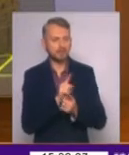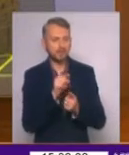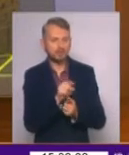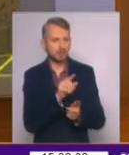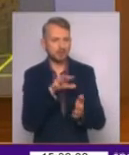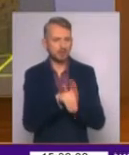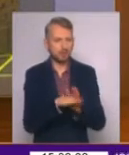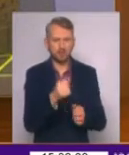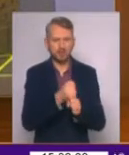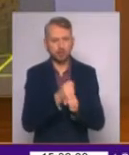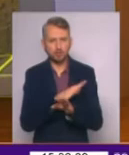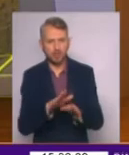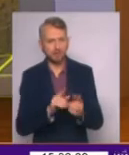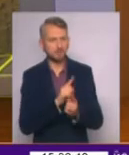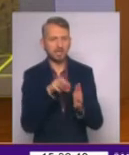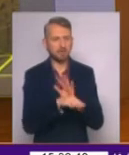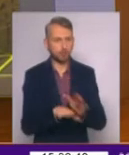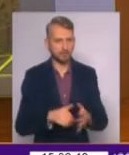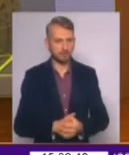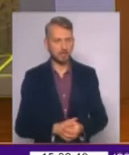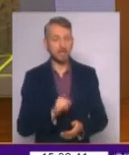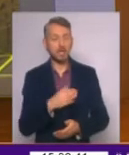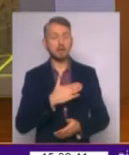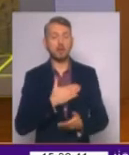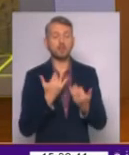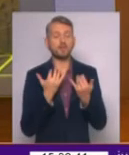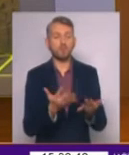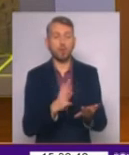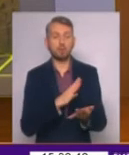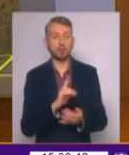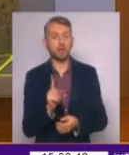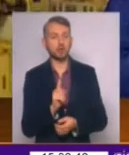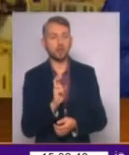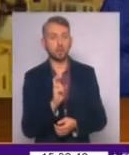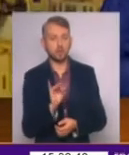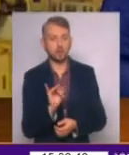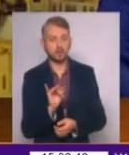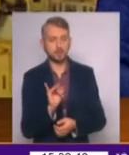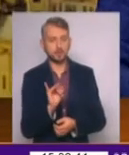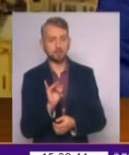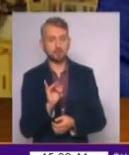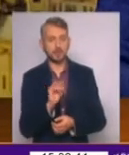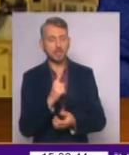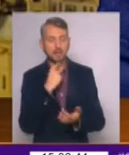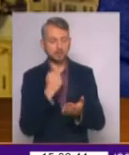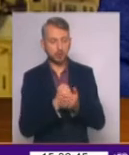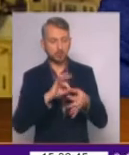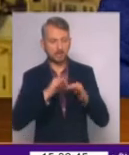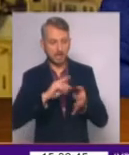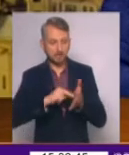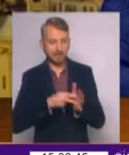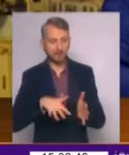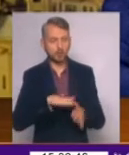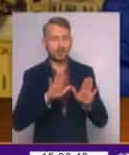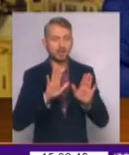ніхто його не розробляв, зміни в нього не вносив. І наша вимога була для того, щоб затвердити детальний план території тільки